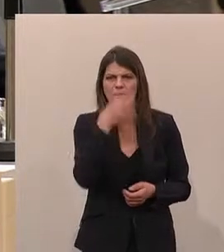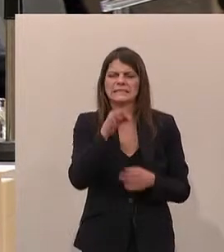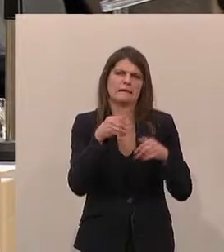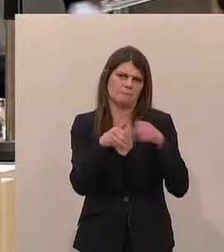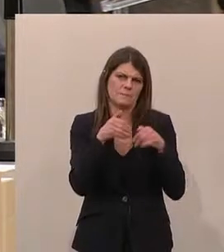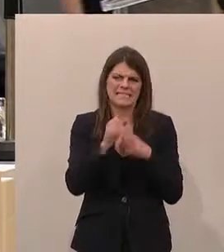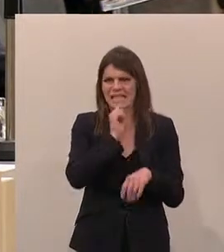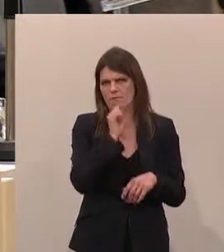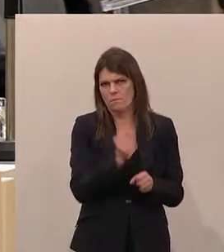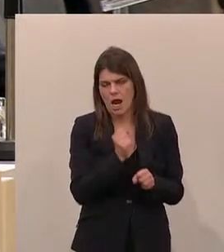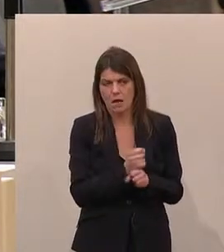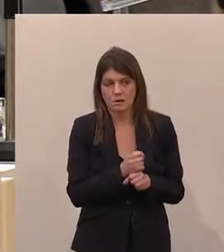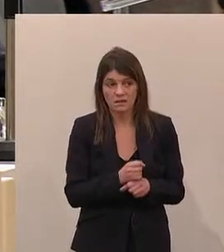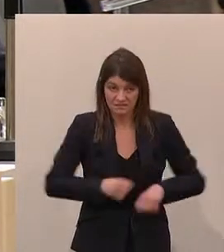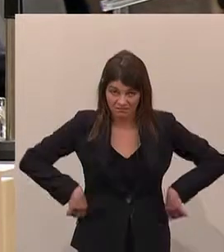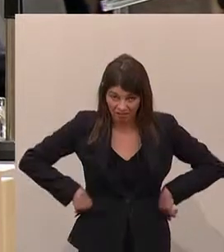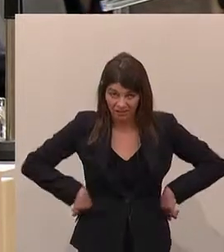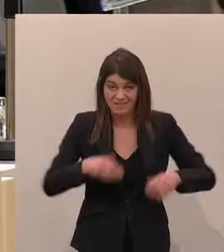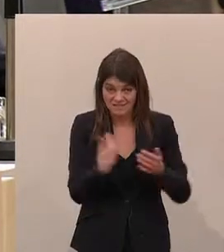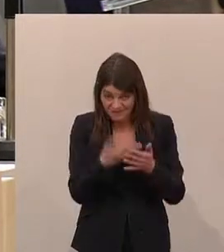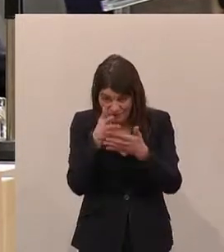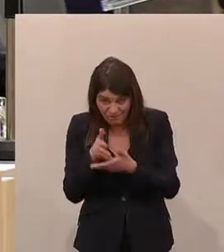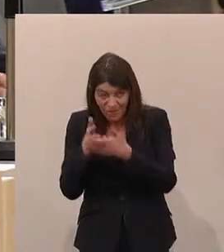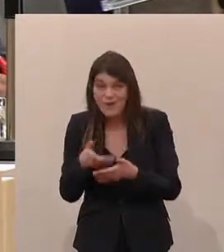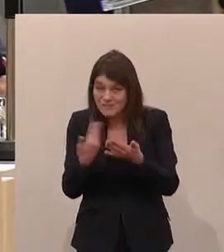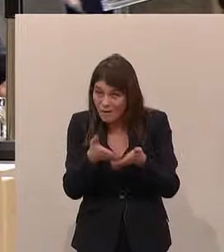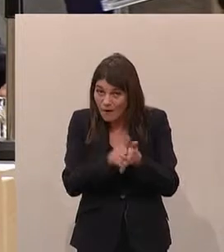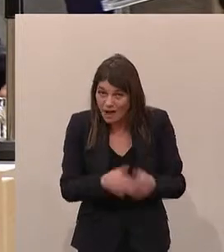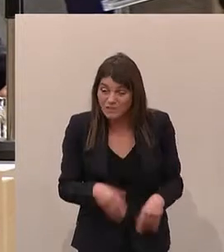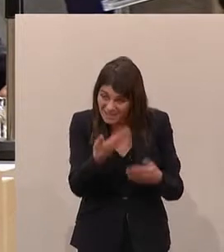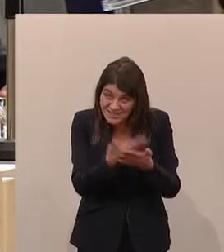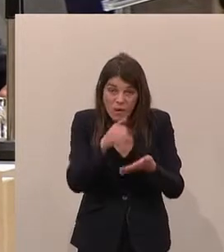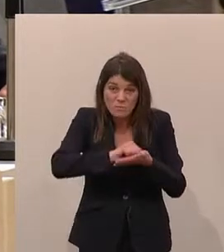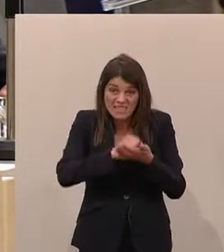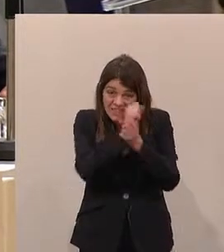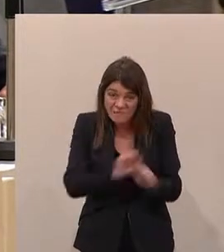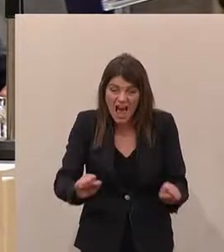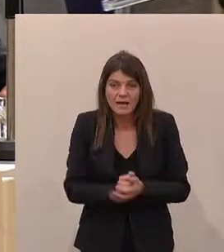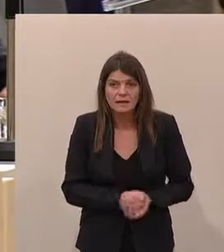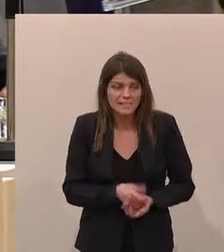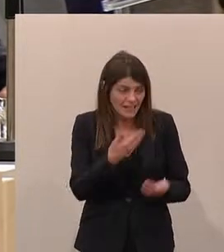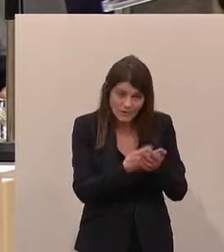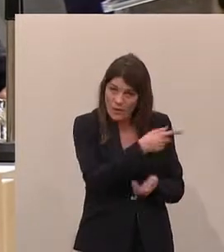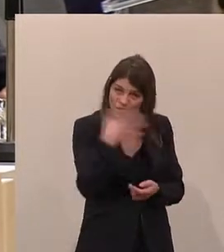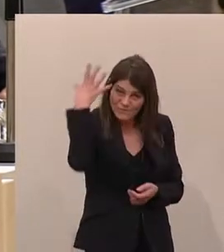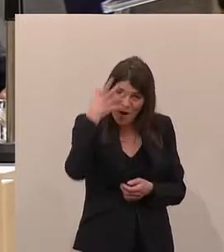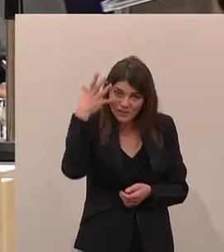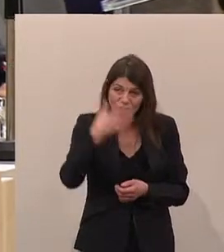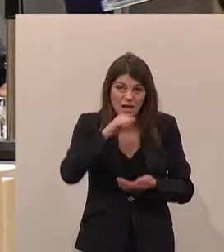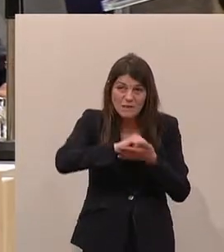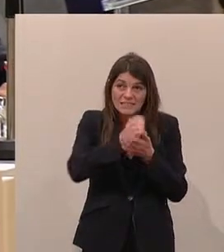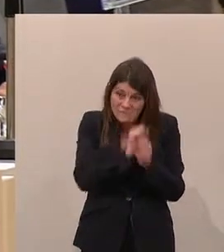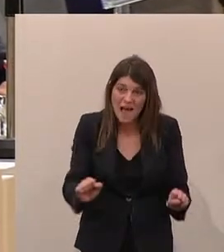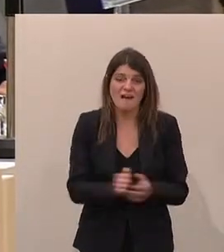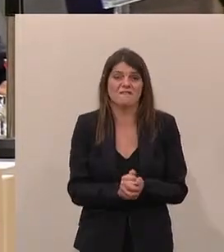Ministerinterview. Das ist Abnahme, so funktioniert das. Das ist Pressefreiheit. So stellen Sie sich Pressefreiheit